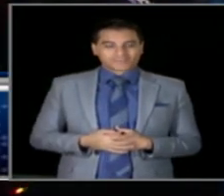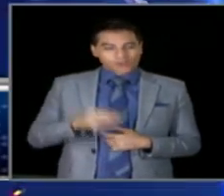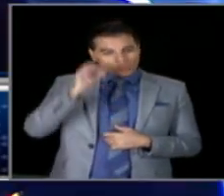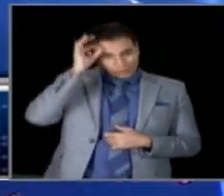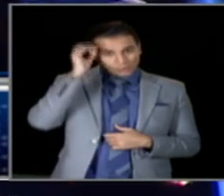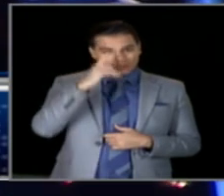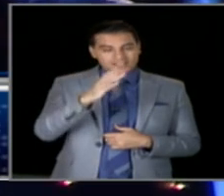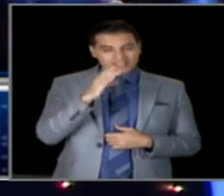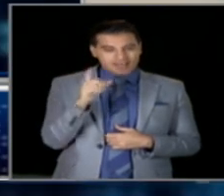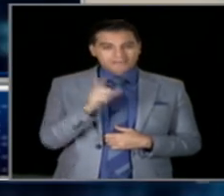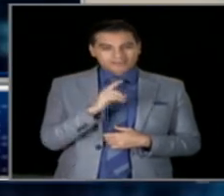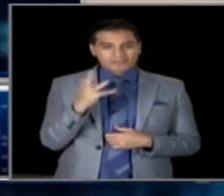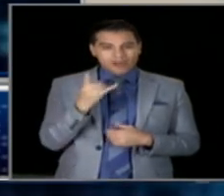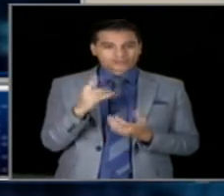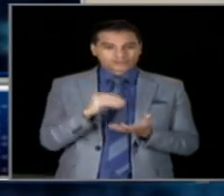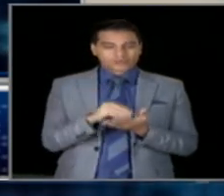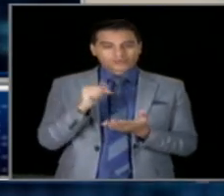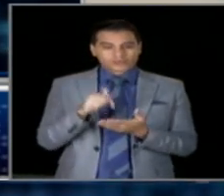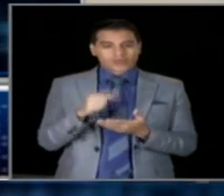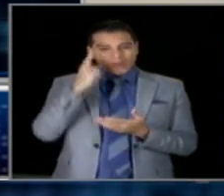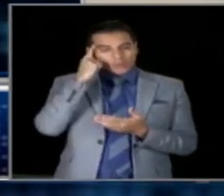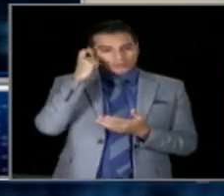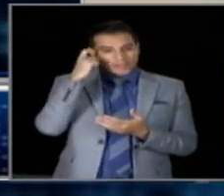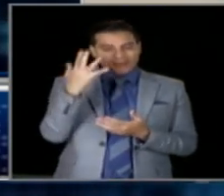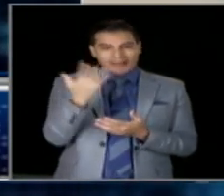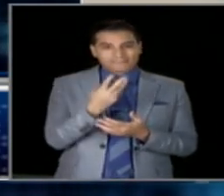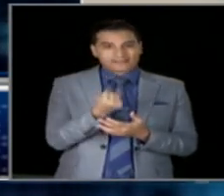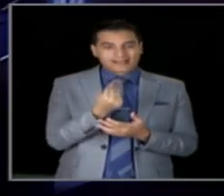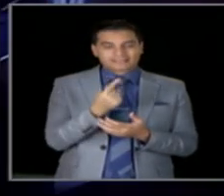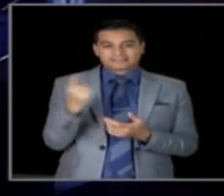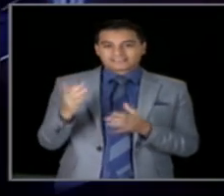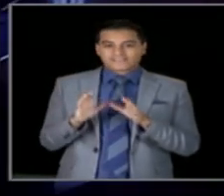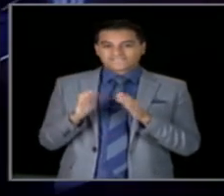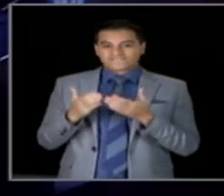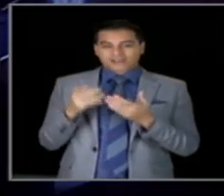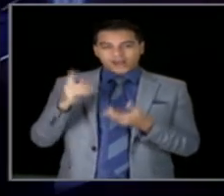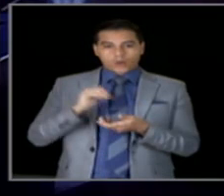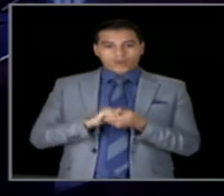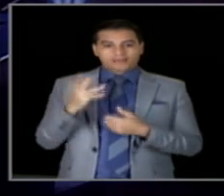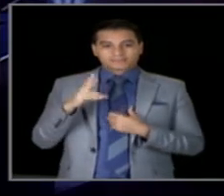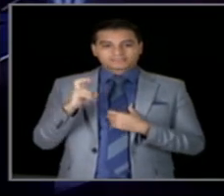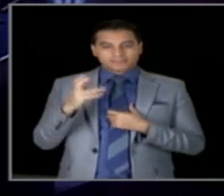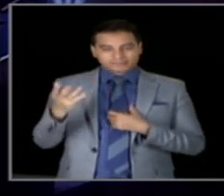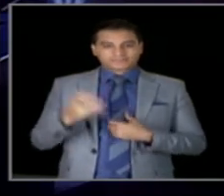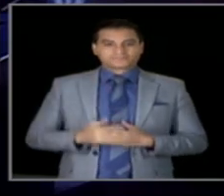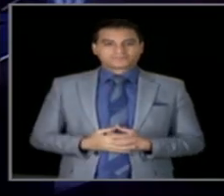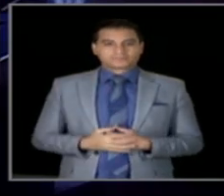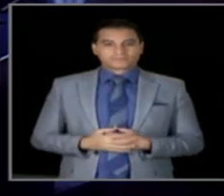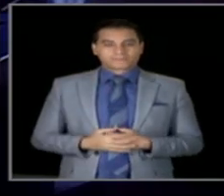تونس الإجابة صحيحة، عشر نقط بكده. وسط البلد 30، الوعد